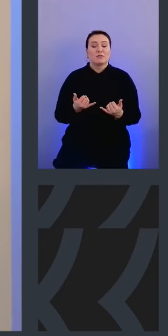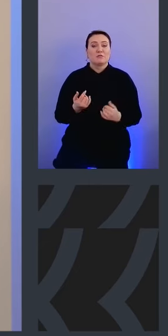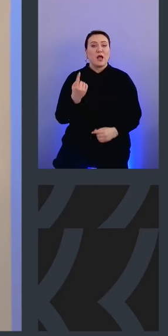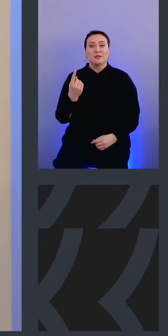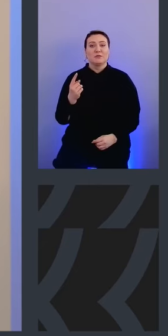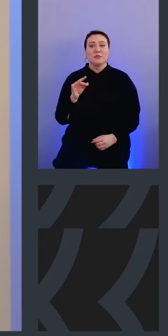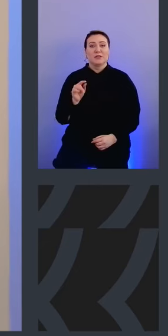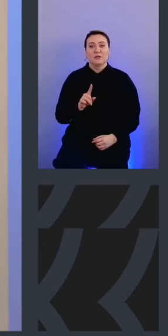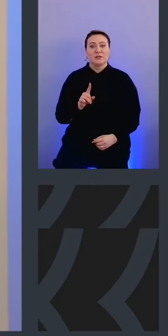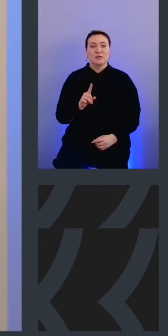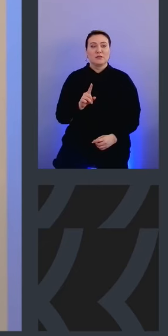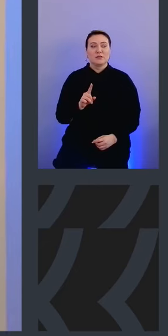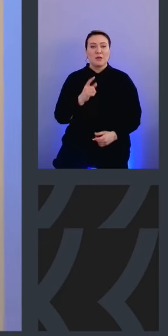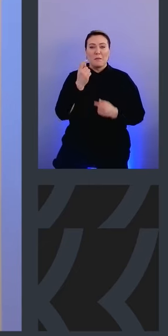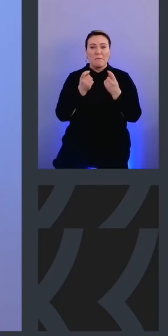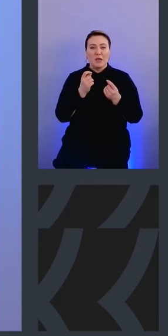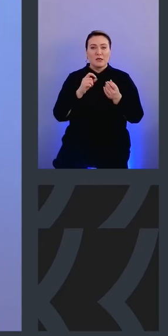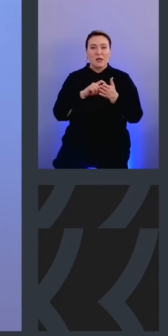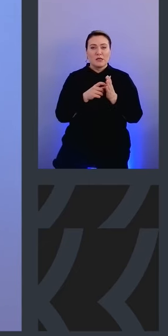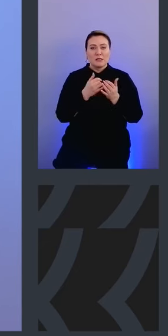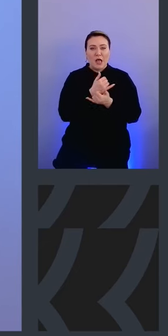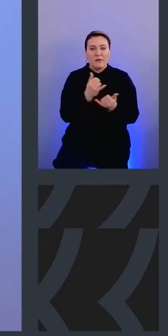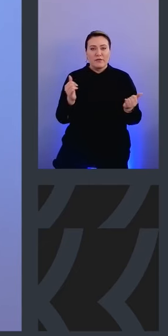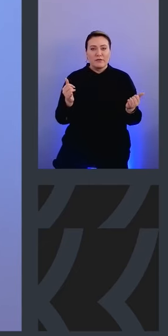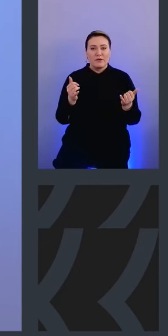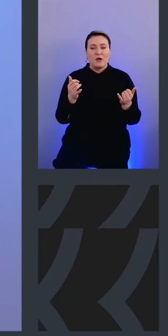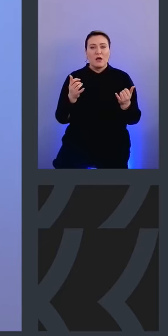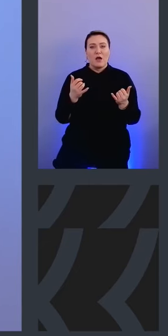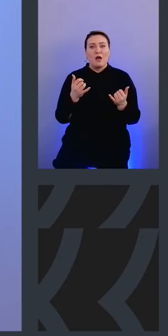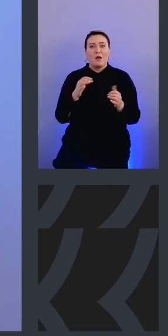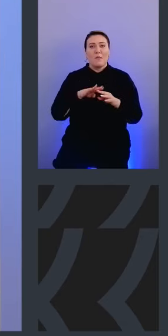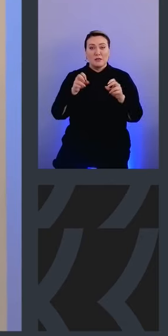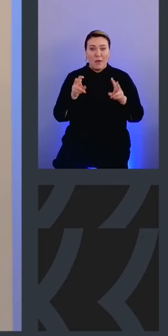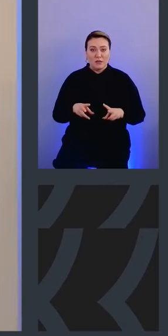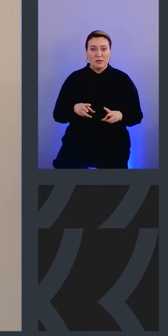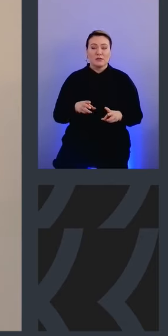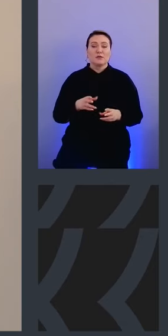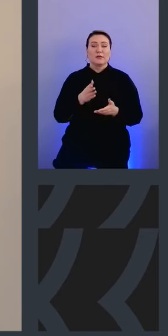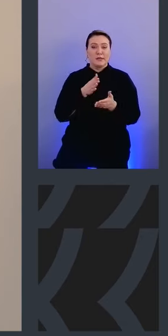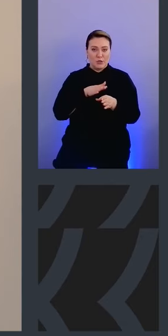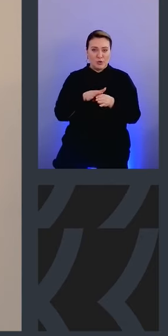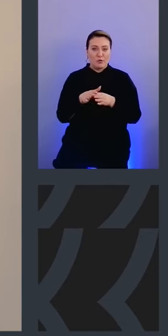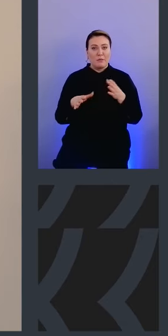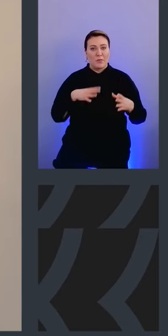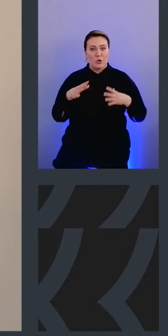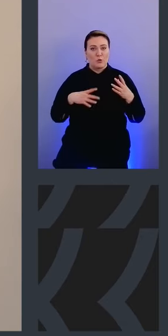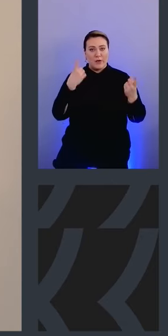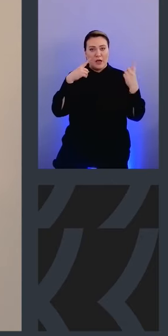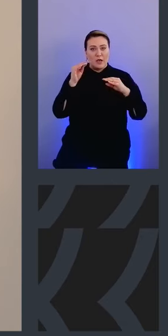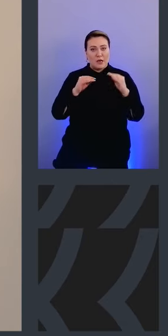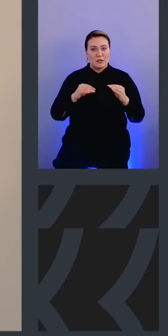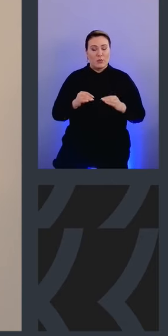одним из микросервисов, механизмов обеспечения безопасности идет проработка и подготовка к